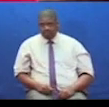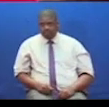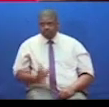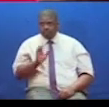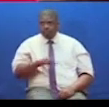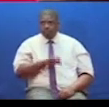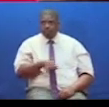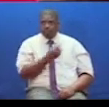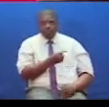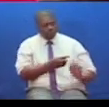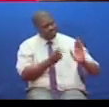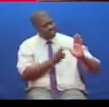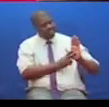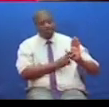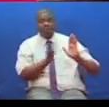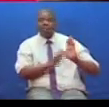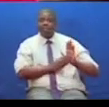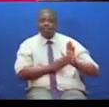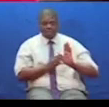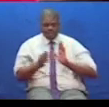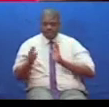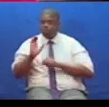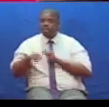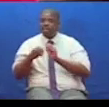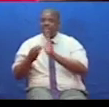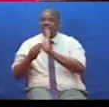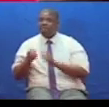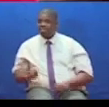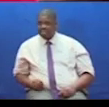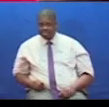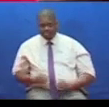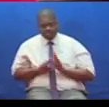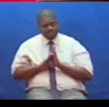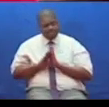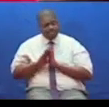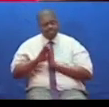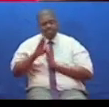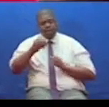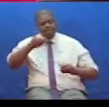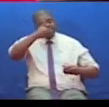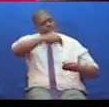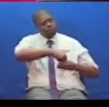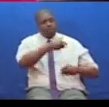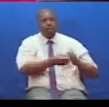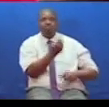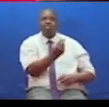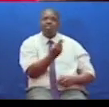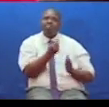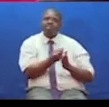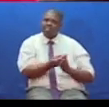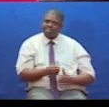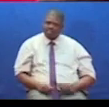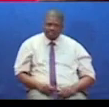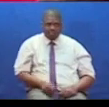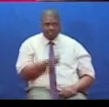Mwaka 1979 na 80 mafuta yalipanda bei mara 2.